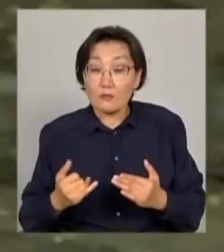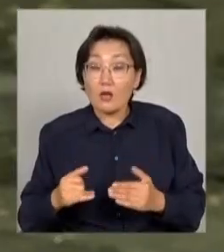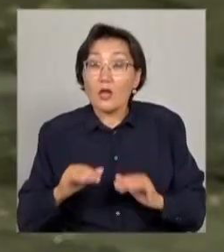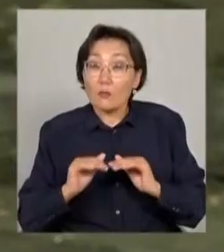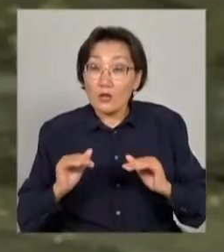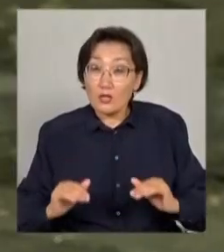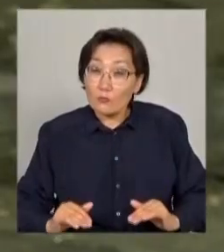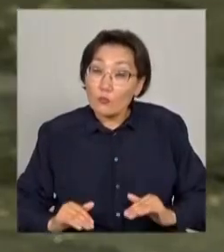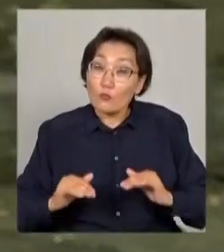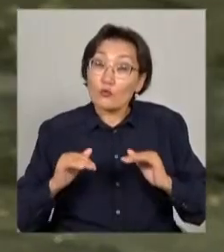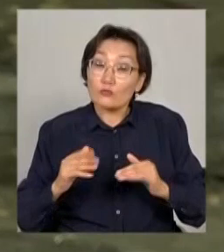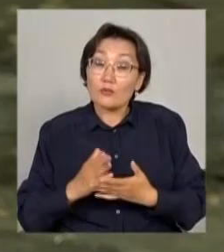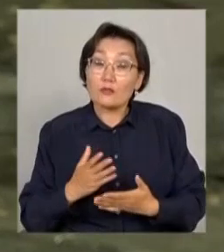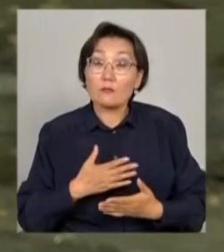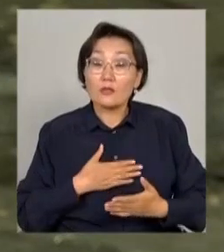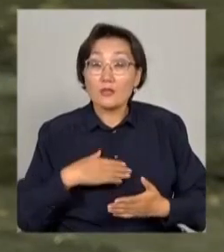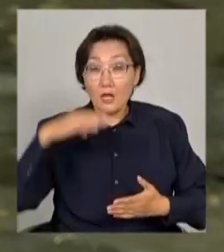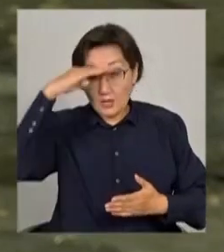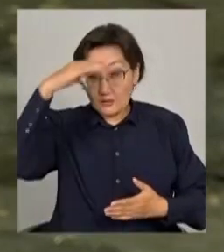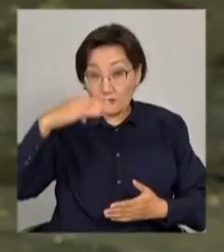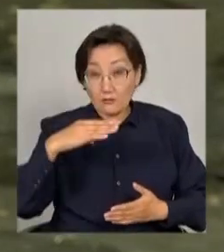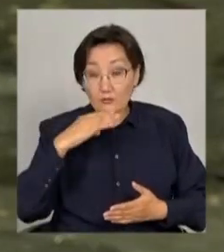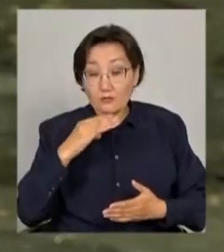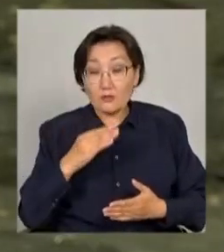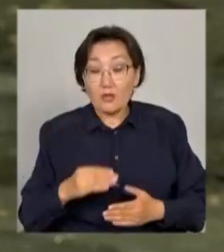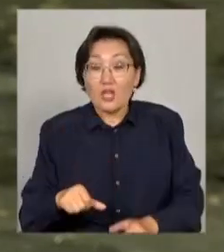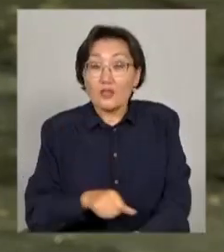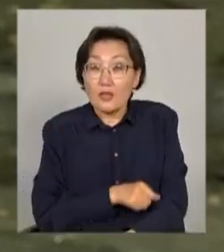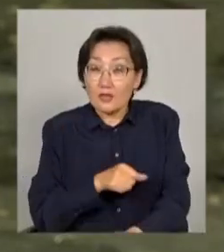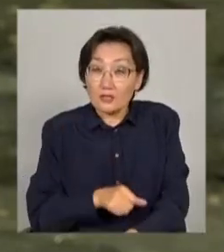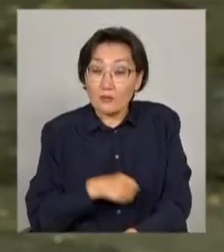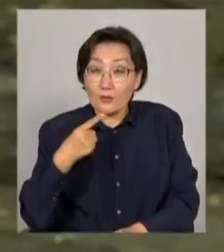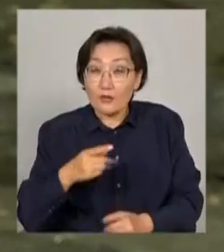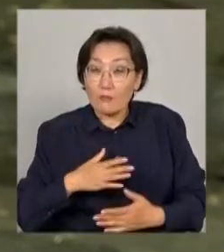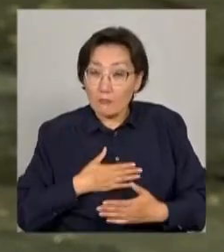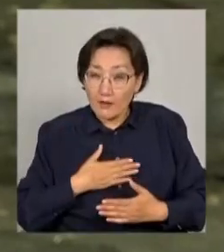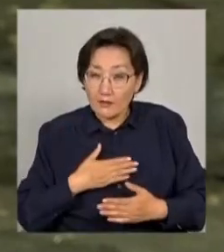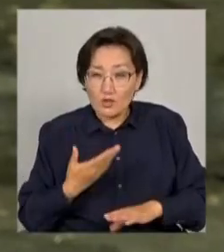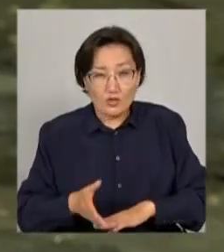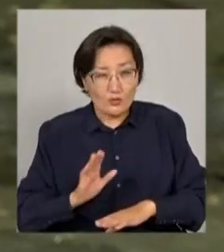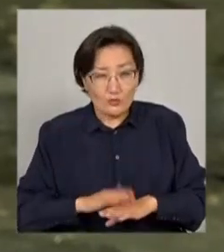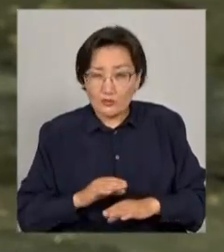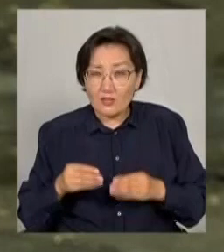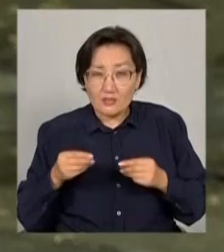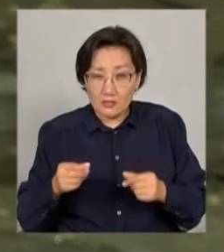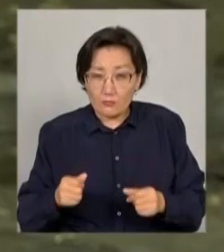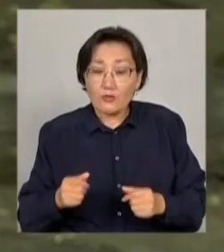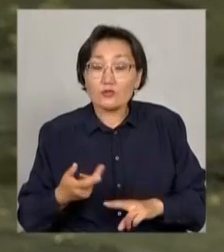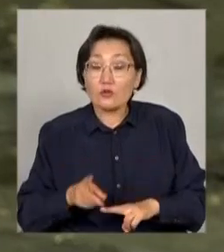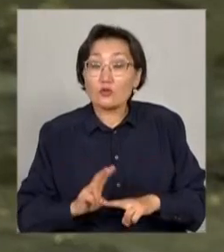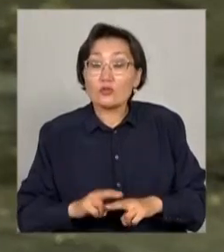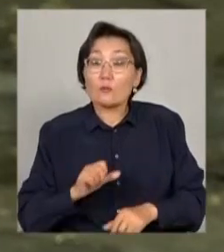балаларым өсіп келеді, мен маған ана әкесі наркоман деп біреу деп айтса, маған ол өте қатты әсер етеді. Сол үшін мен